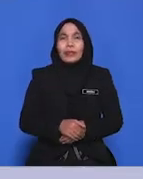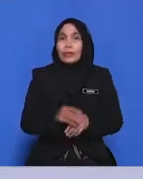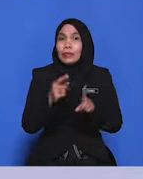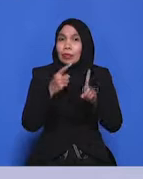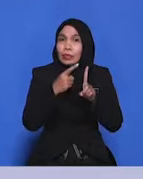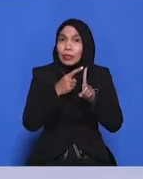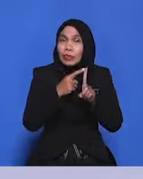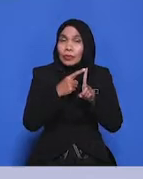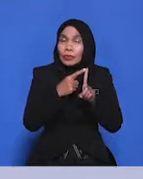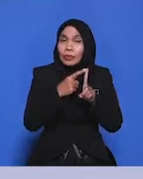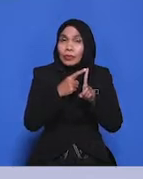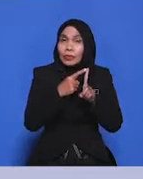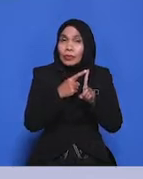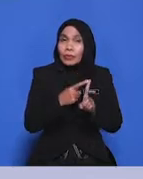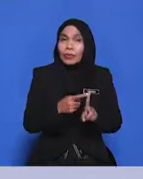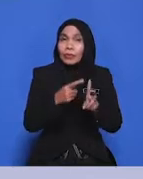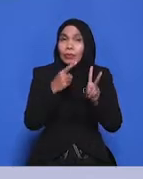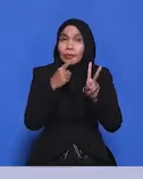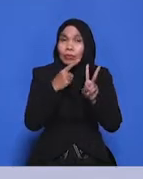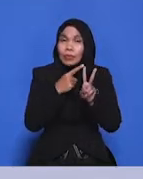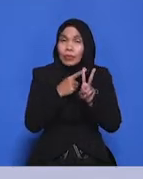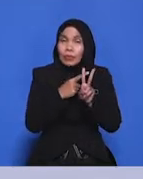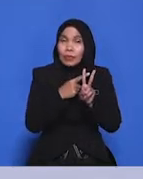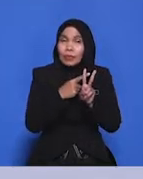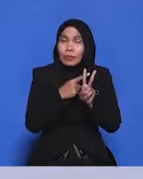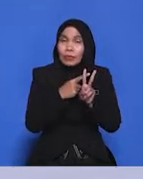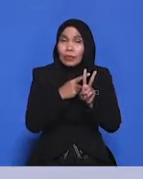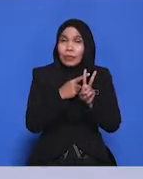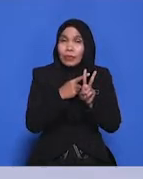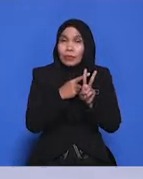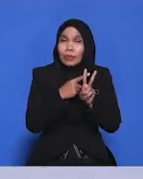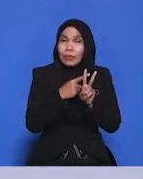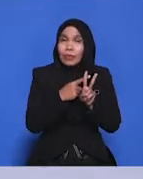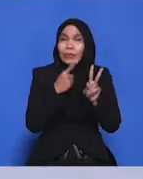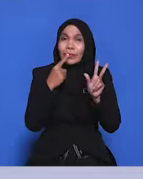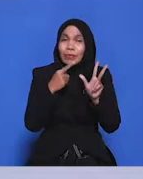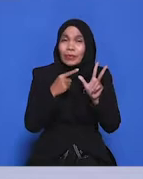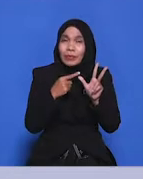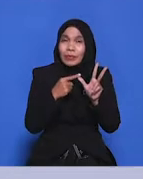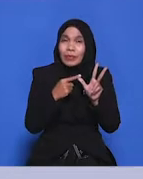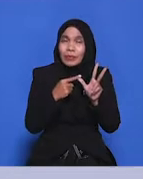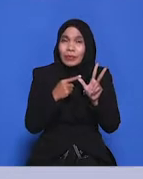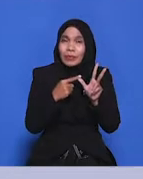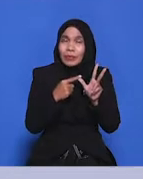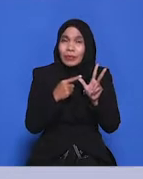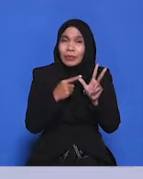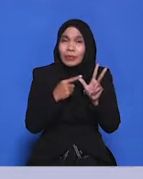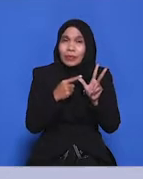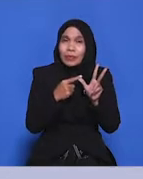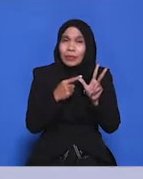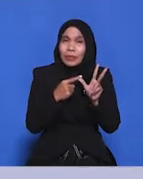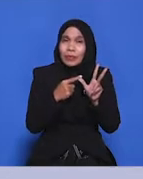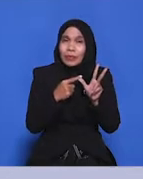Al-A'malul Kamilah, Ar-Raddu 'alad-Dahriyyin, Tatimmatul Bayan fi